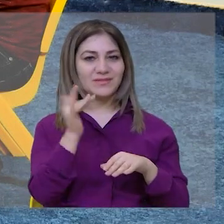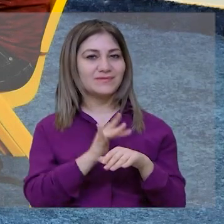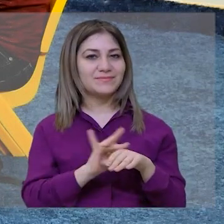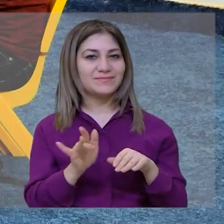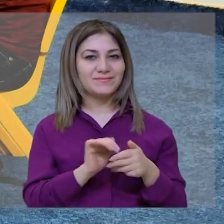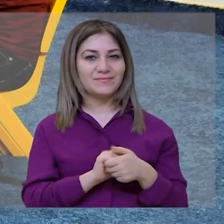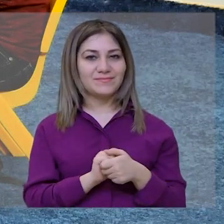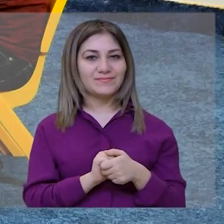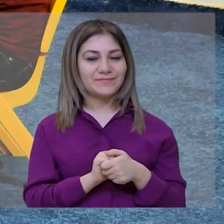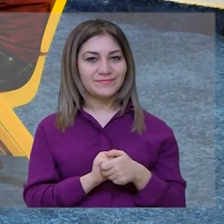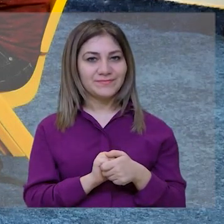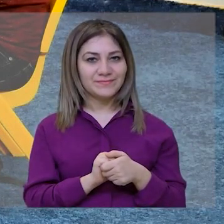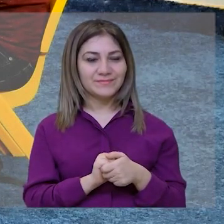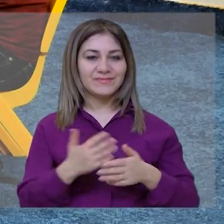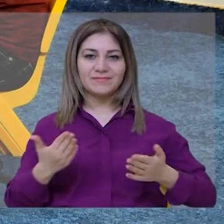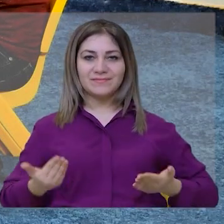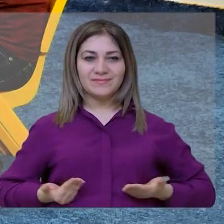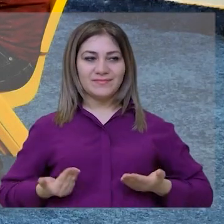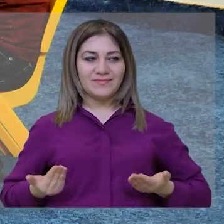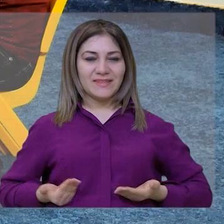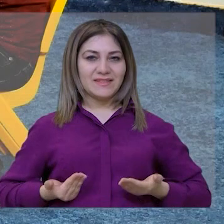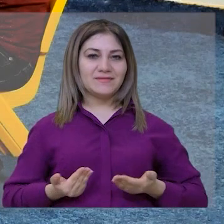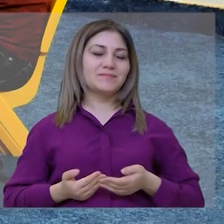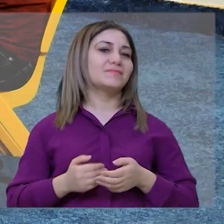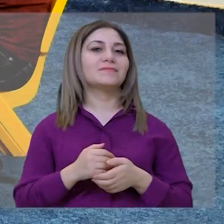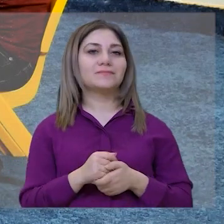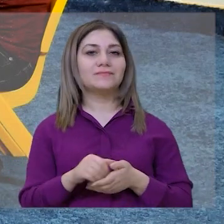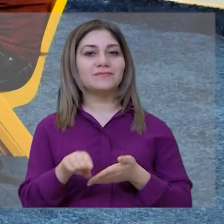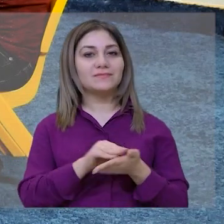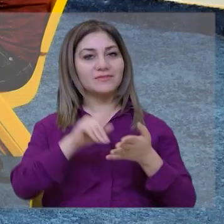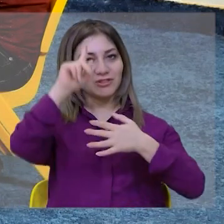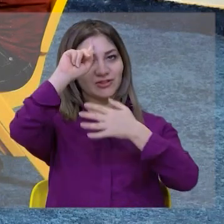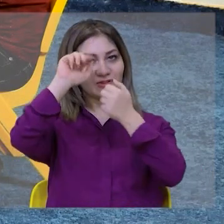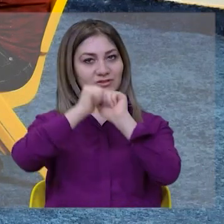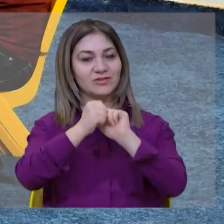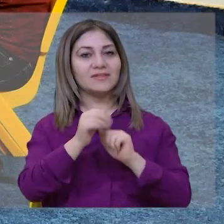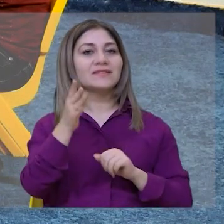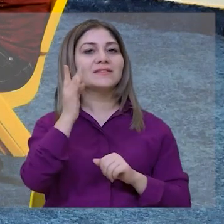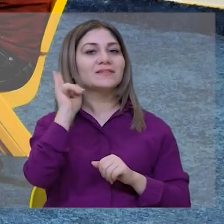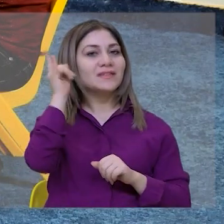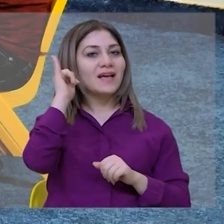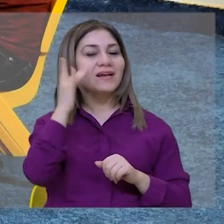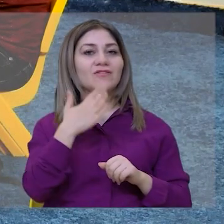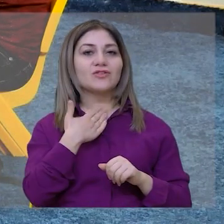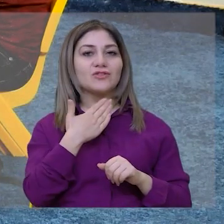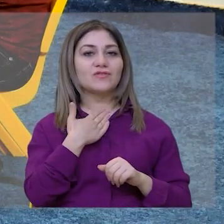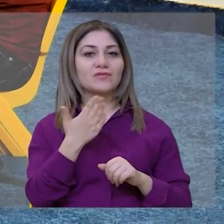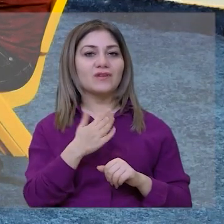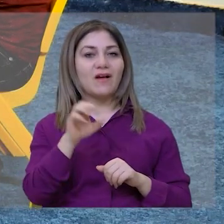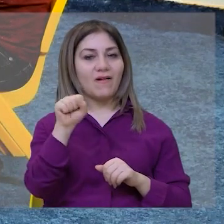Դու ունես Համայակելի նկար։ Կեցեք փոքրիկներ, եկեք մեկ անգամ էլ հիշենք, որոնք են ձայնավոր հնչյունները։